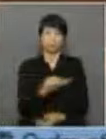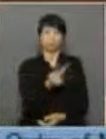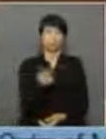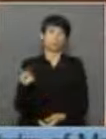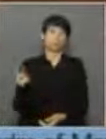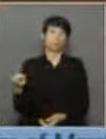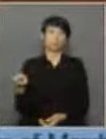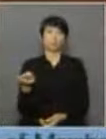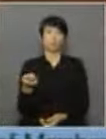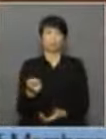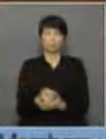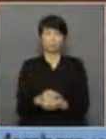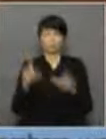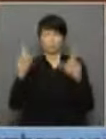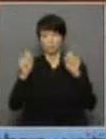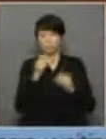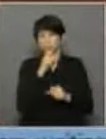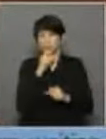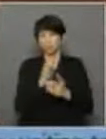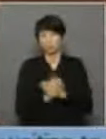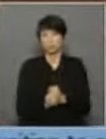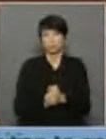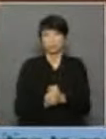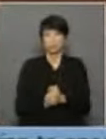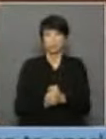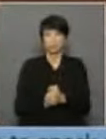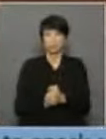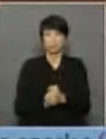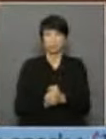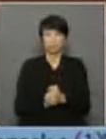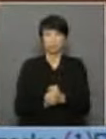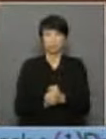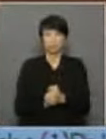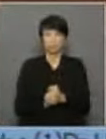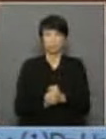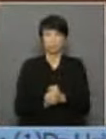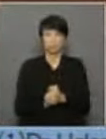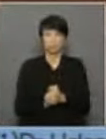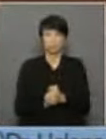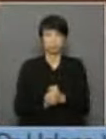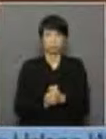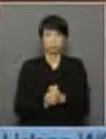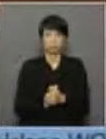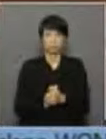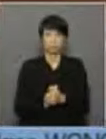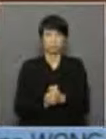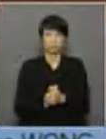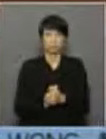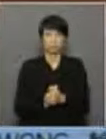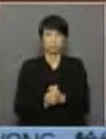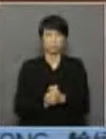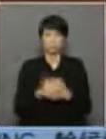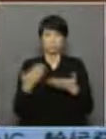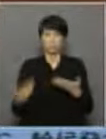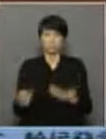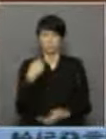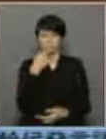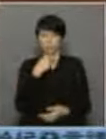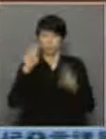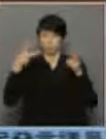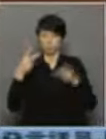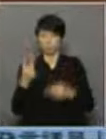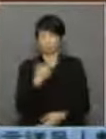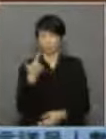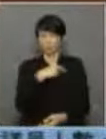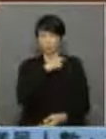背後又有一啲咁嘅原因喺度咯，係咪先？嗱，我哋即係 今日講呢個議題咧，好多同事